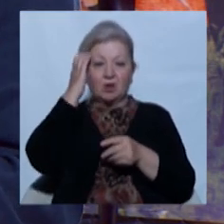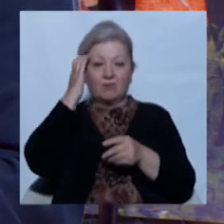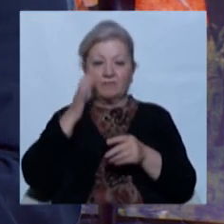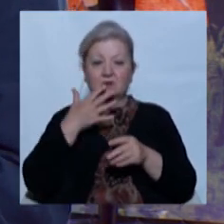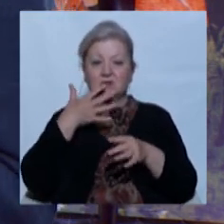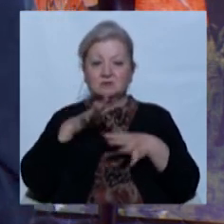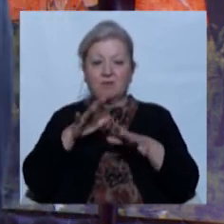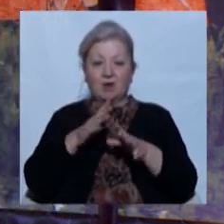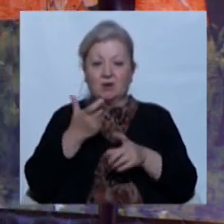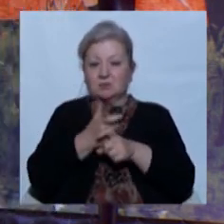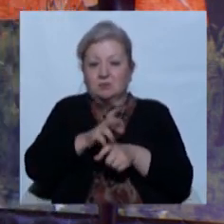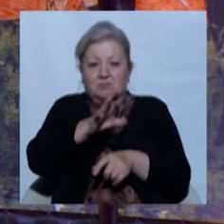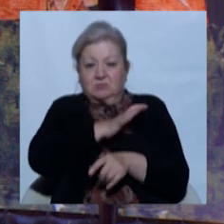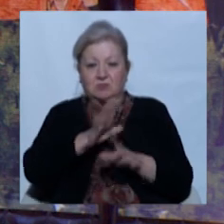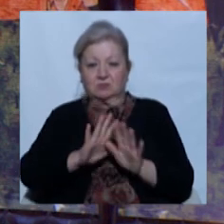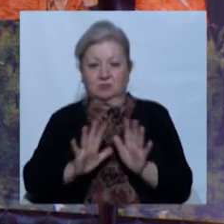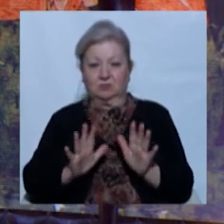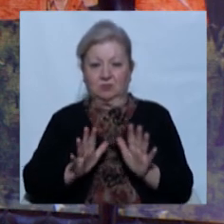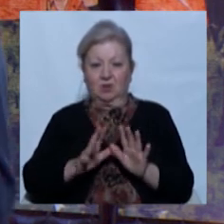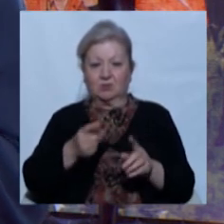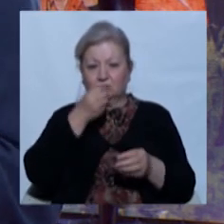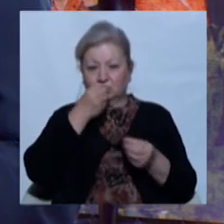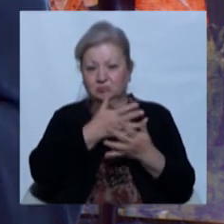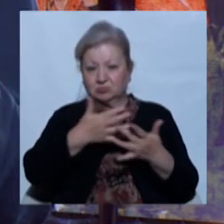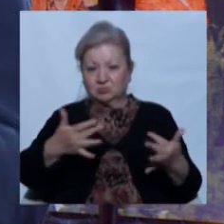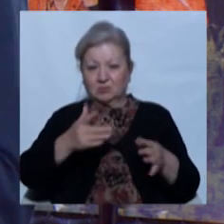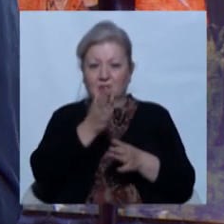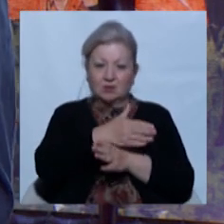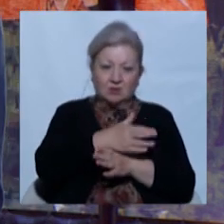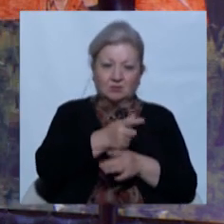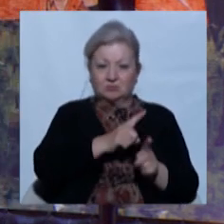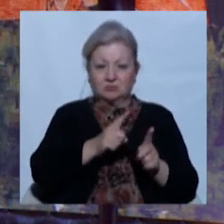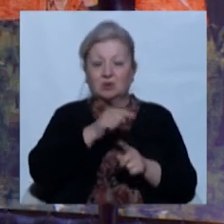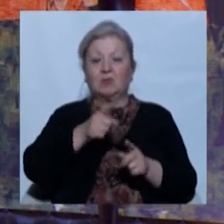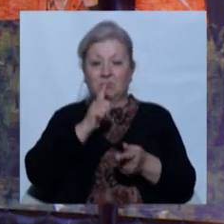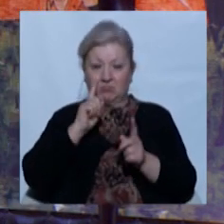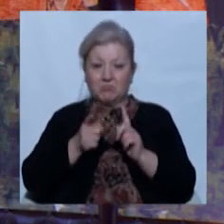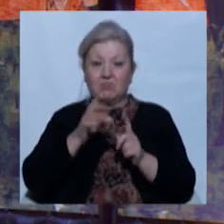ხმელთაშუაზღვის ზღვის პროდუქტებით და თევზებით, თუმცა რა თქმა უნდა აჭარაში